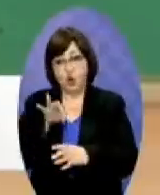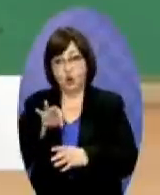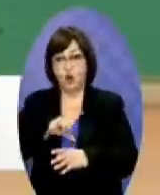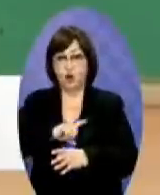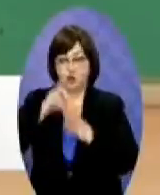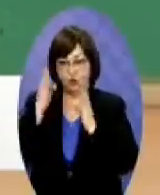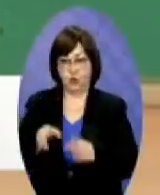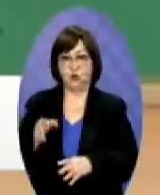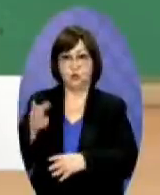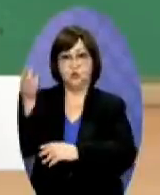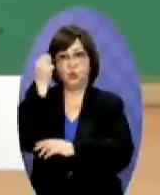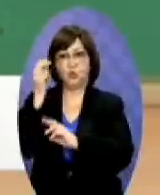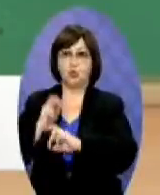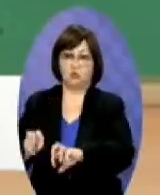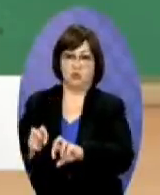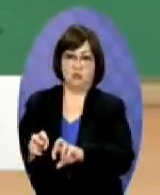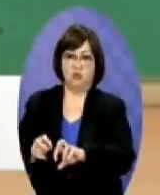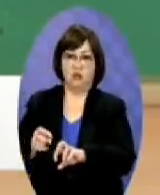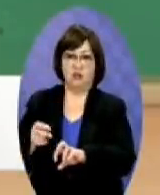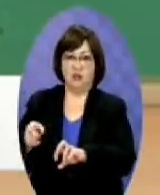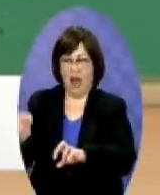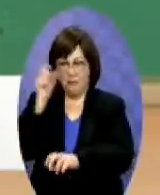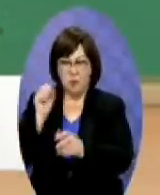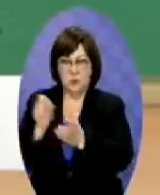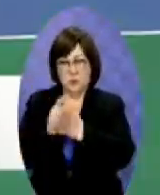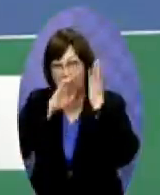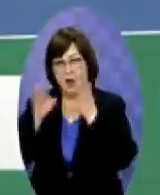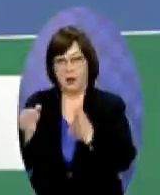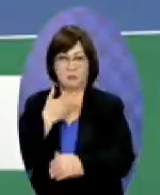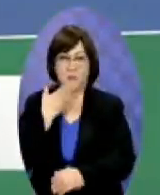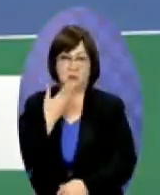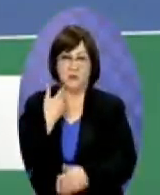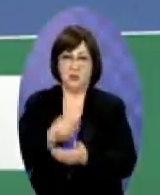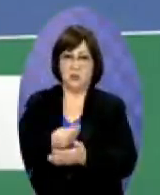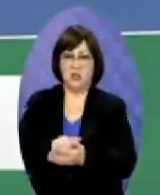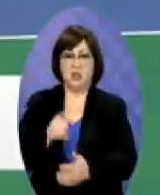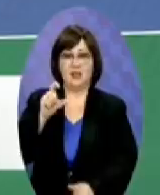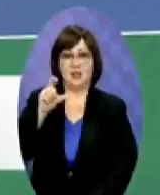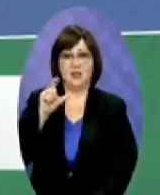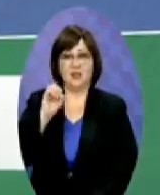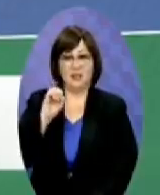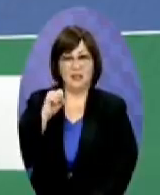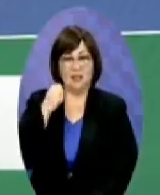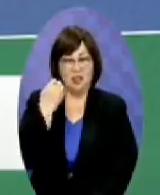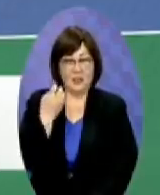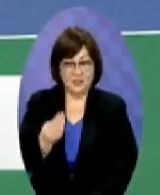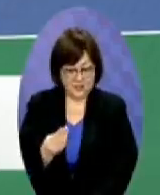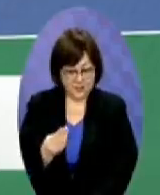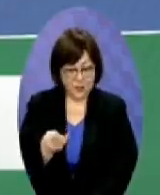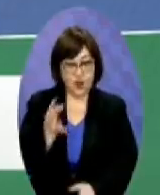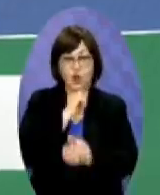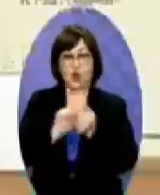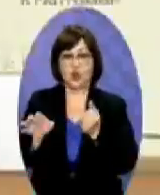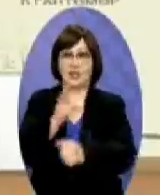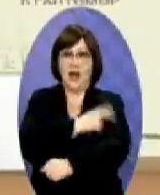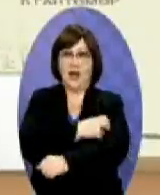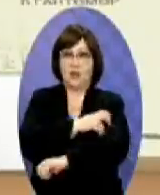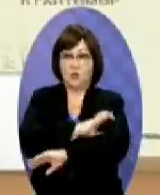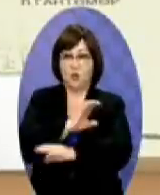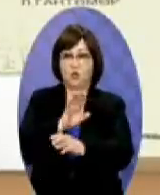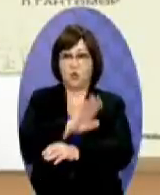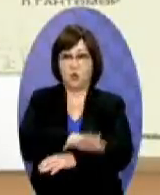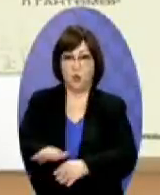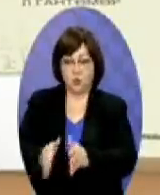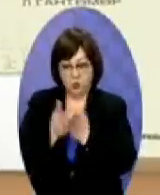тэгвэл хамгийн ихэр сонгодог хичээлийн тоонд энэ бол ордгүй юм аа л да. Яагаад гэхэлээр эсэлтийн ерөнхий шалгалт буюу одоо төгсөх ангийн сурагчид конкурст бэлдэхдээ